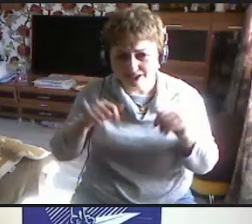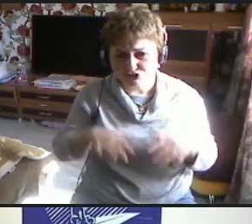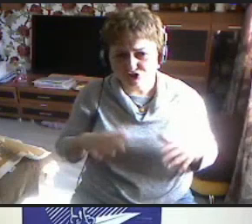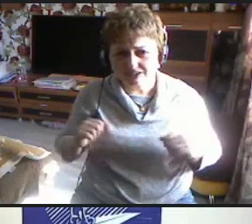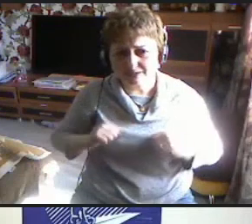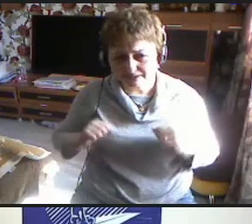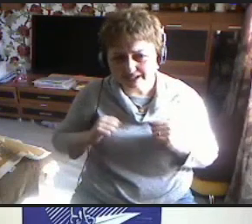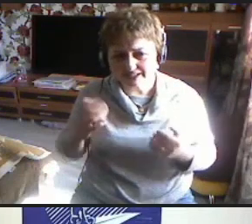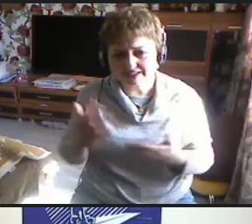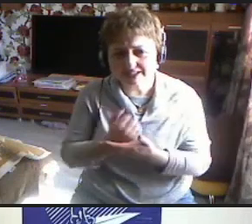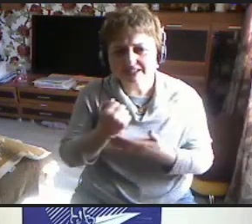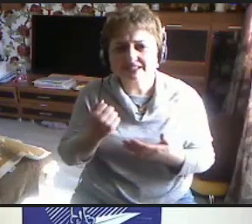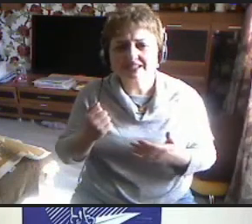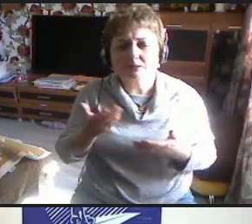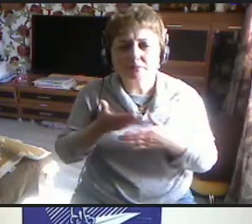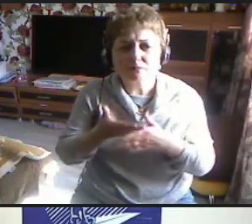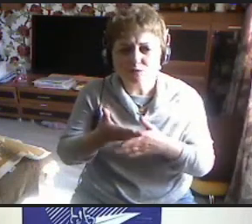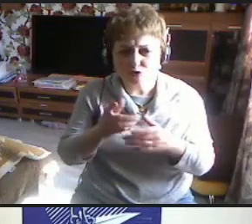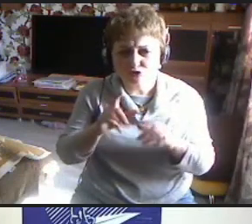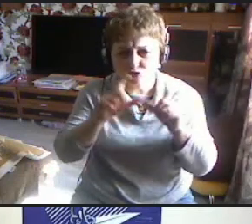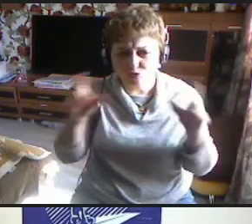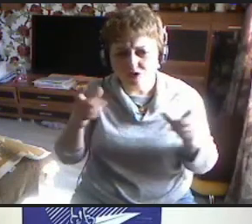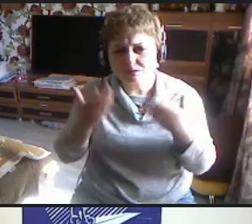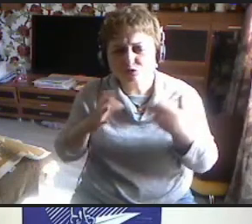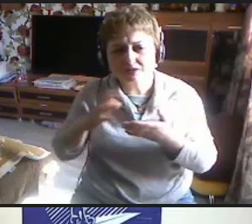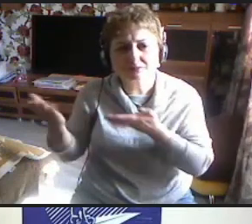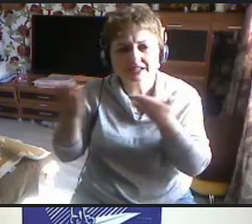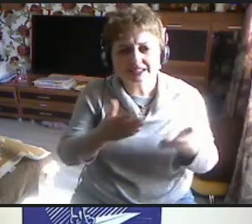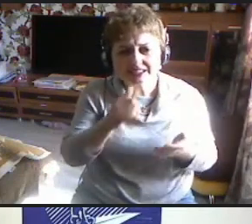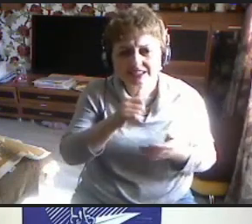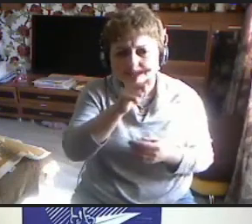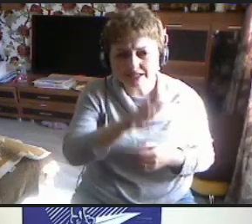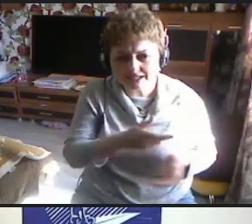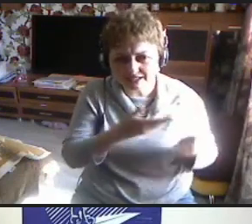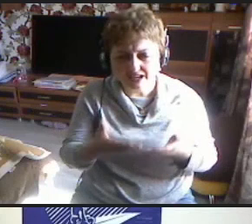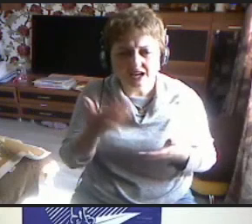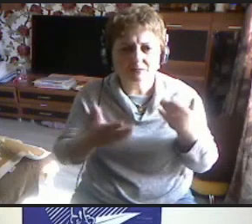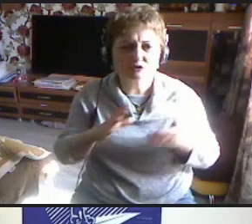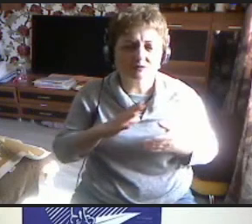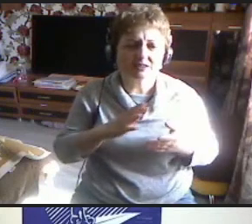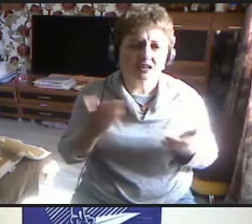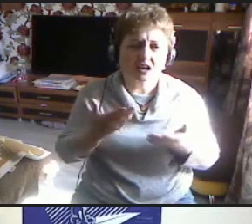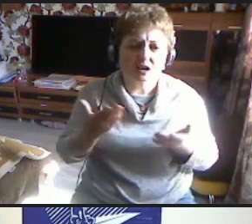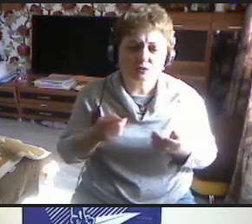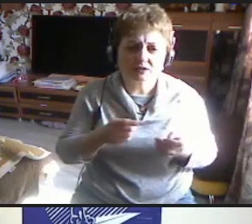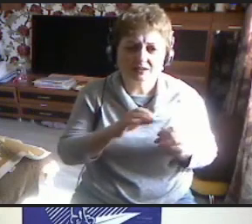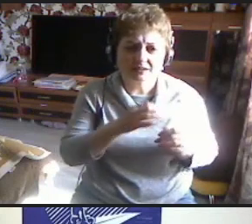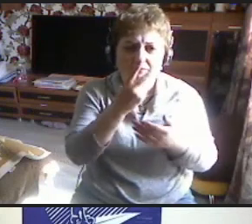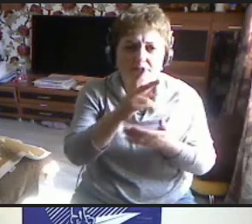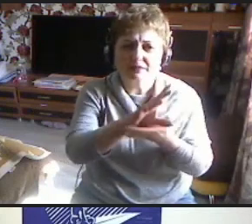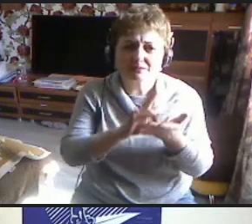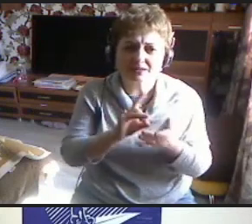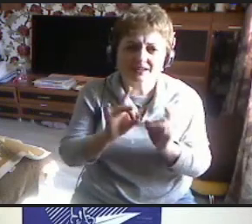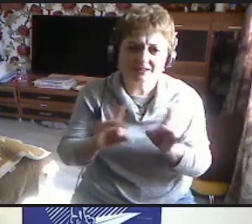Постарайтесь помочь школе. Может быть, пригласить эксперта. Может быть, принести какой-нибудь пример